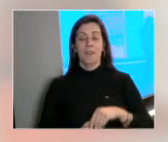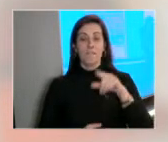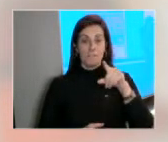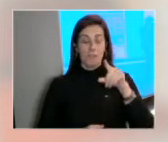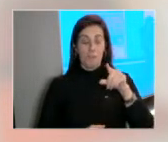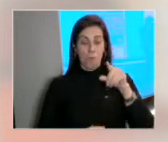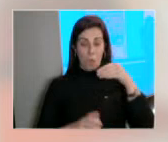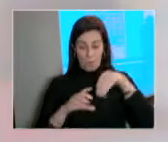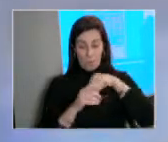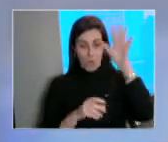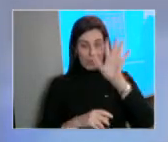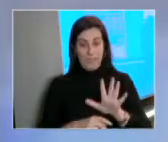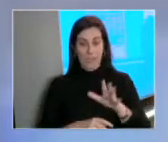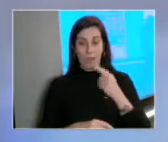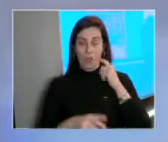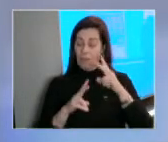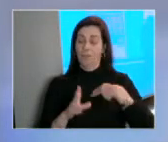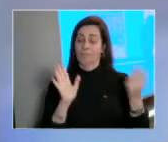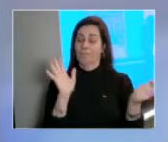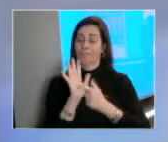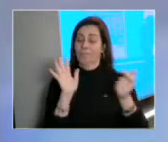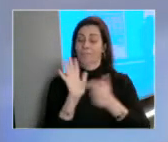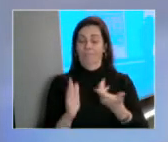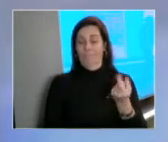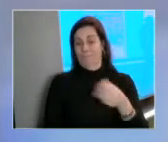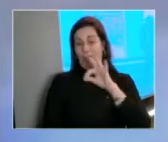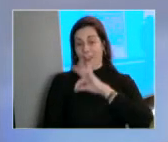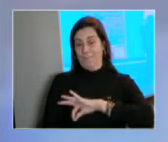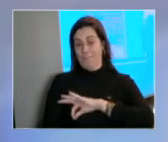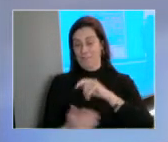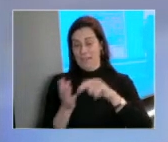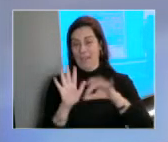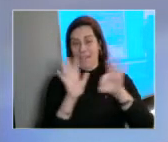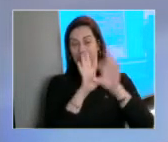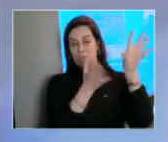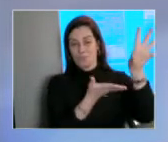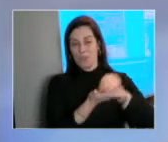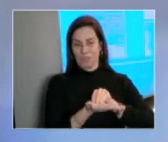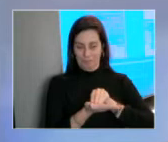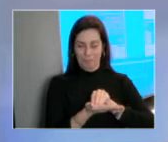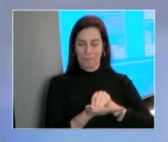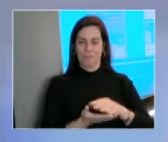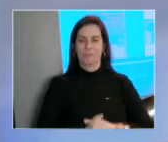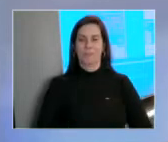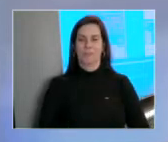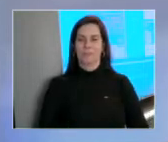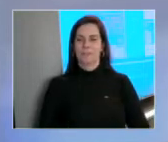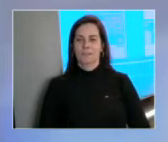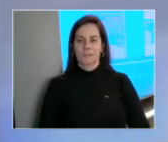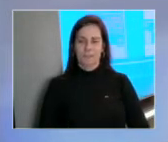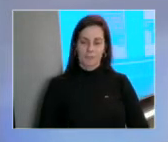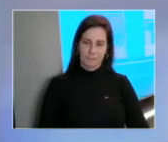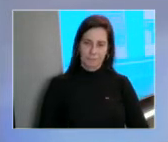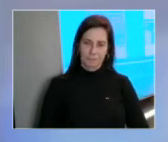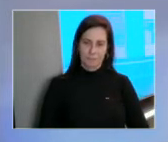כוכב הסדרה אומר ככה בחצי מליצה: אנחנו מצפים לתמלוגים בעקבות ההחלטה של חיל